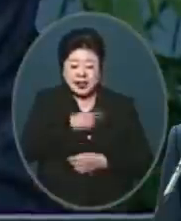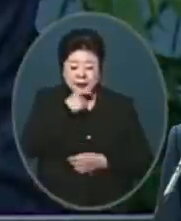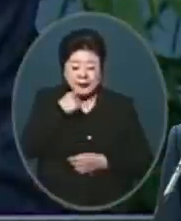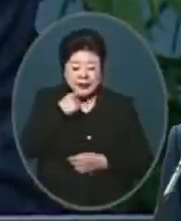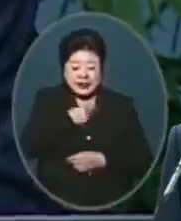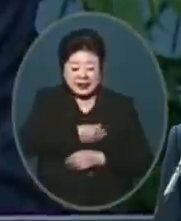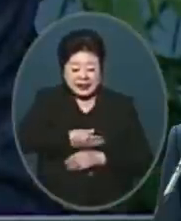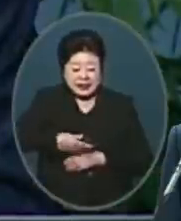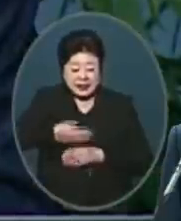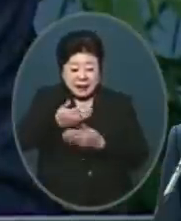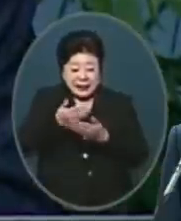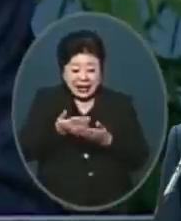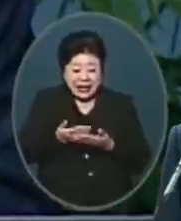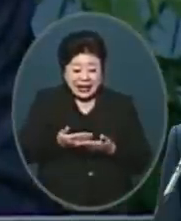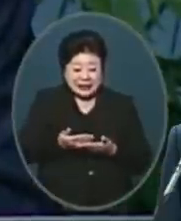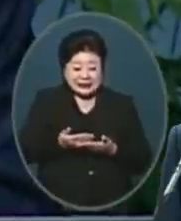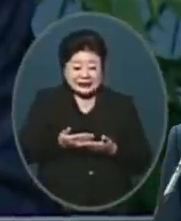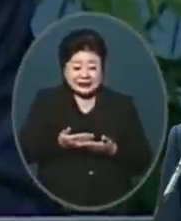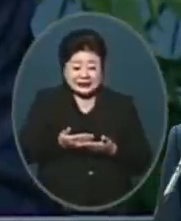피를 받아